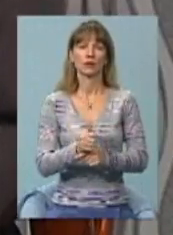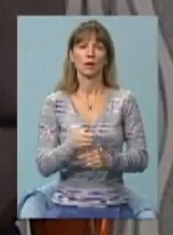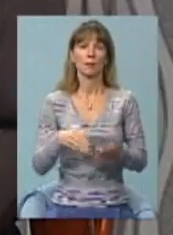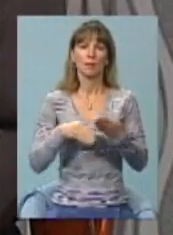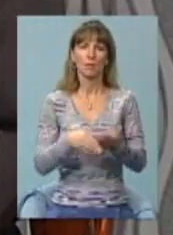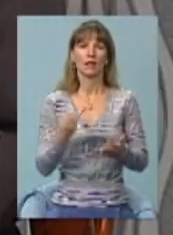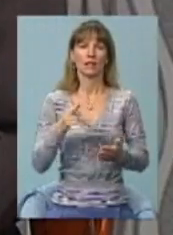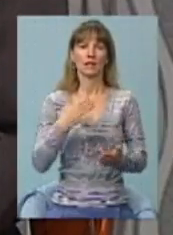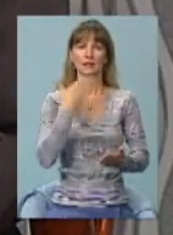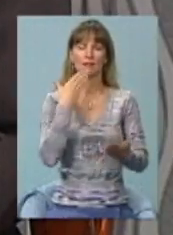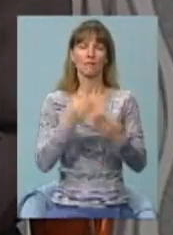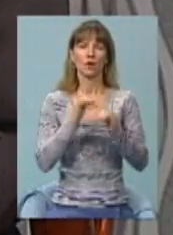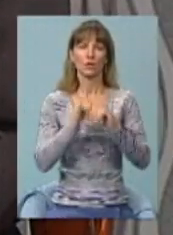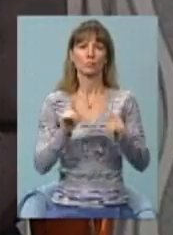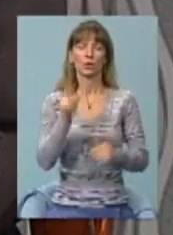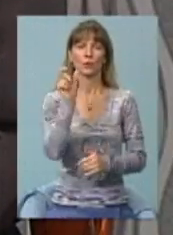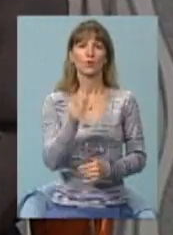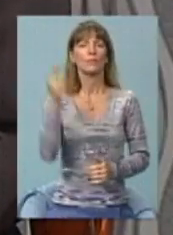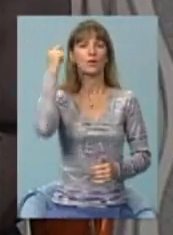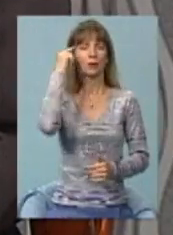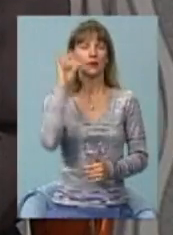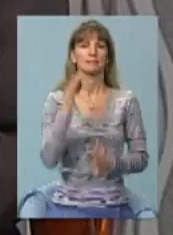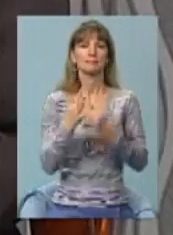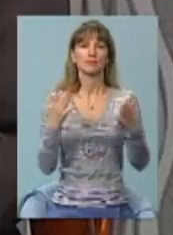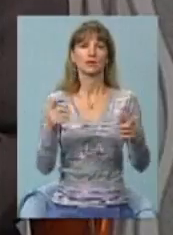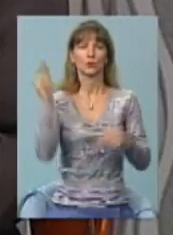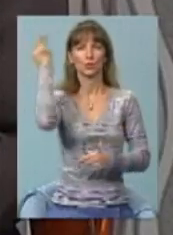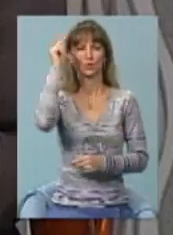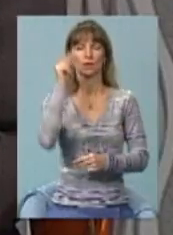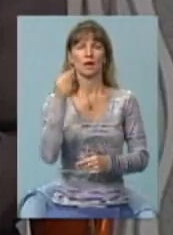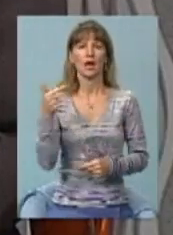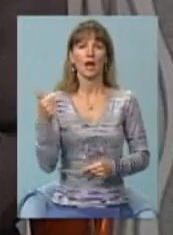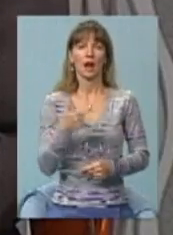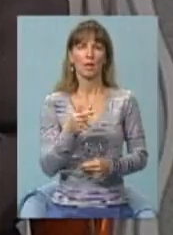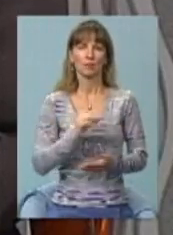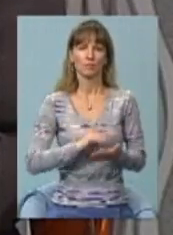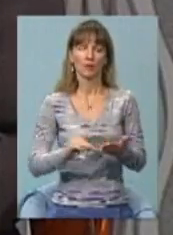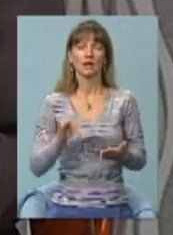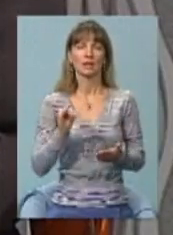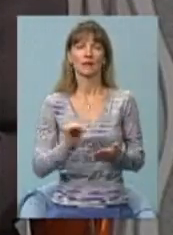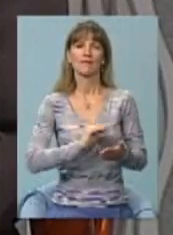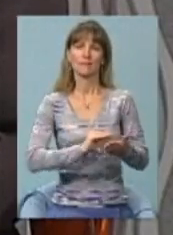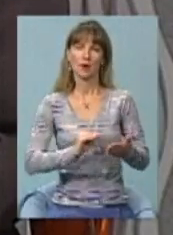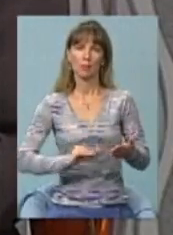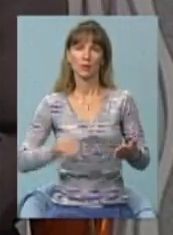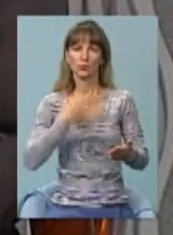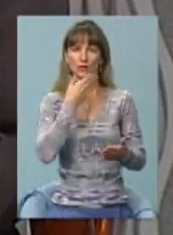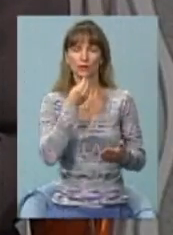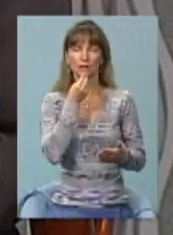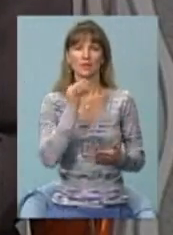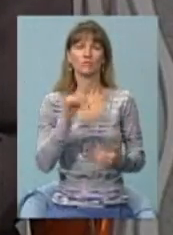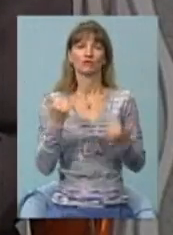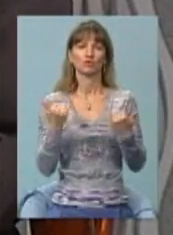допомагає для власного розвитку, оскільки людина розуміє та більш таки вчиться граматиці, ну і, звичайно, таки виписується. Ну, давайте зараз